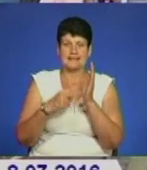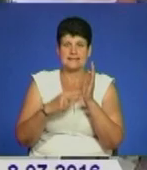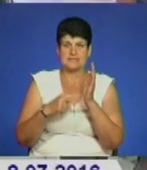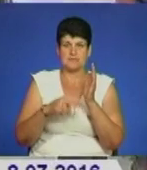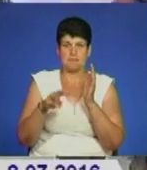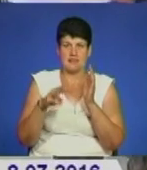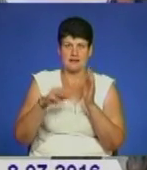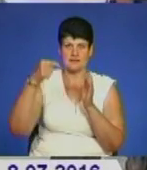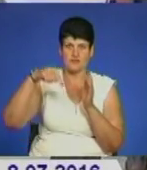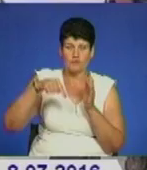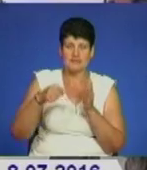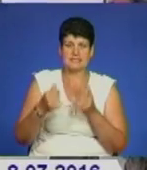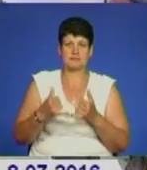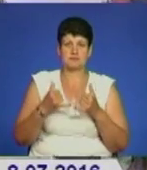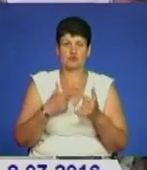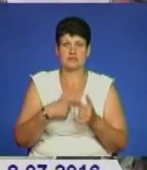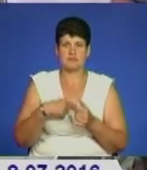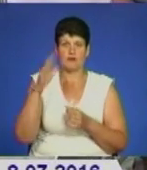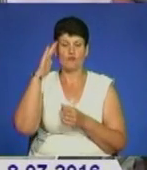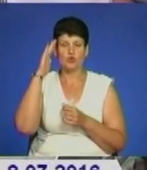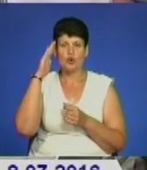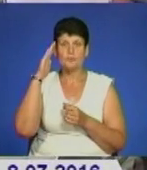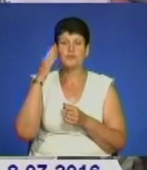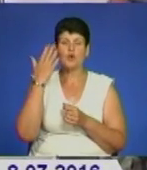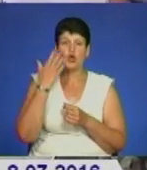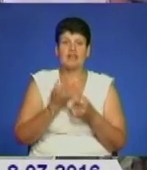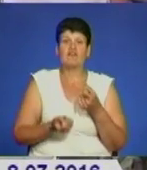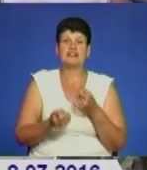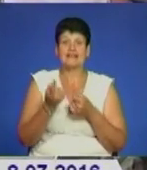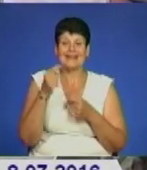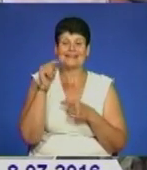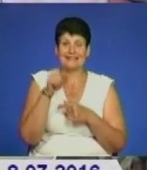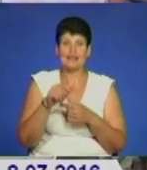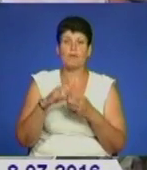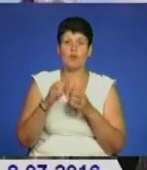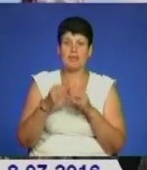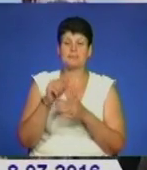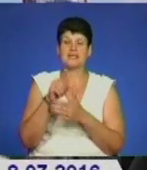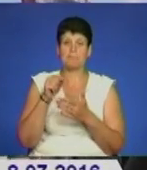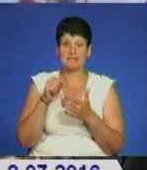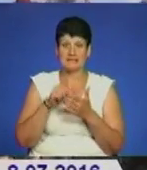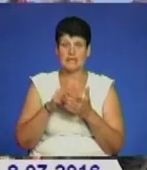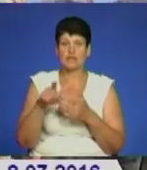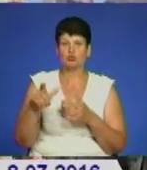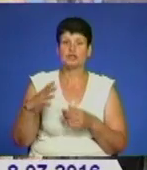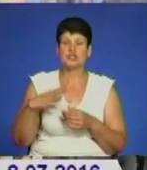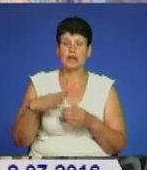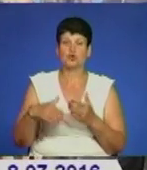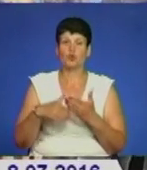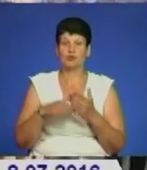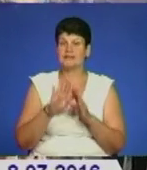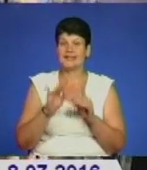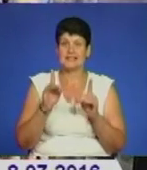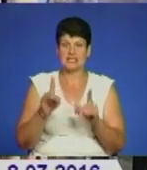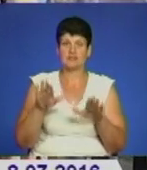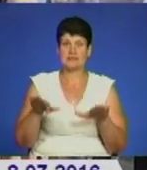свердловини, забезпечуючи себе водою. Власне, коли виникають саме такі проблемні питання у громаді, люди чекають допомоги не лише від